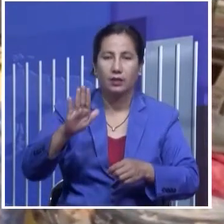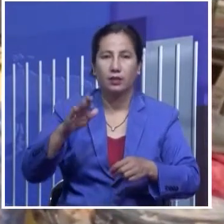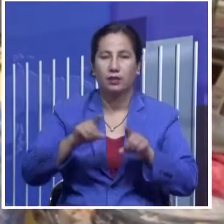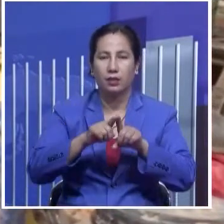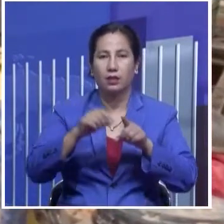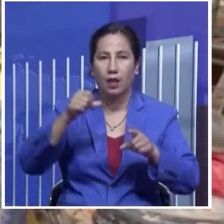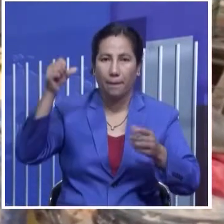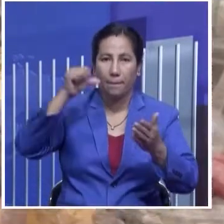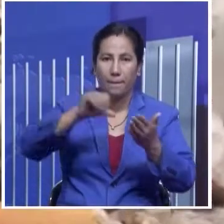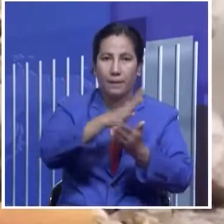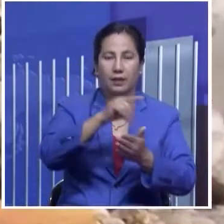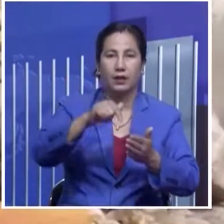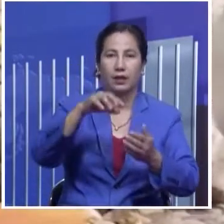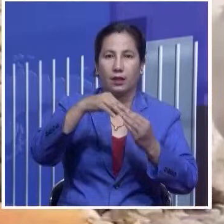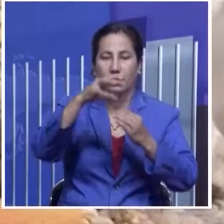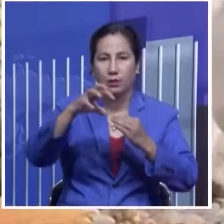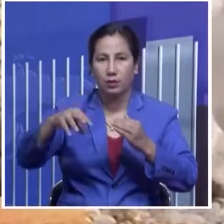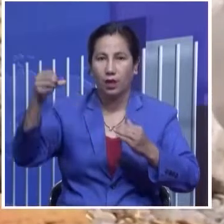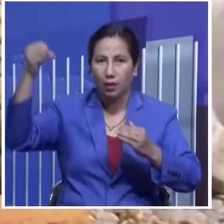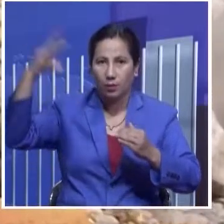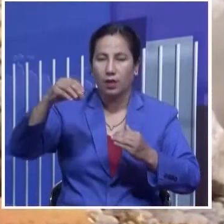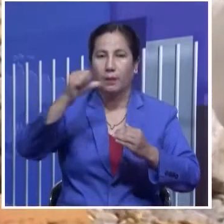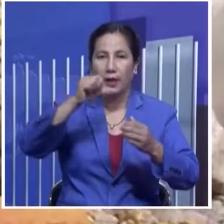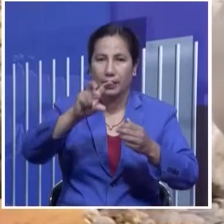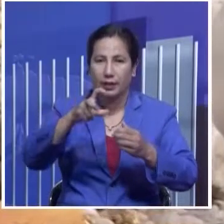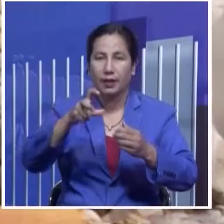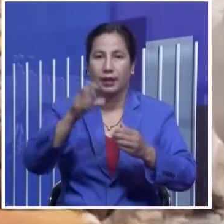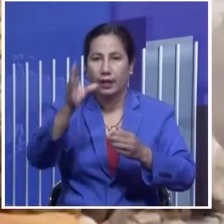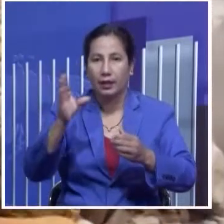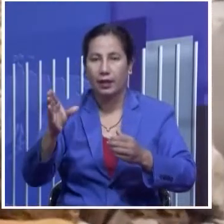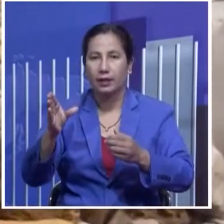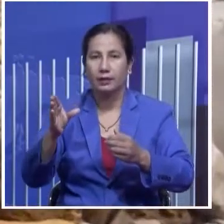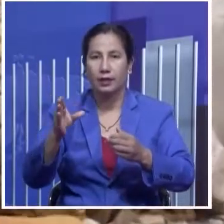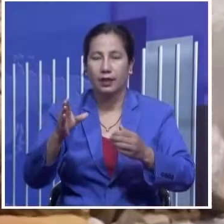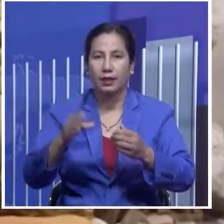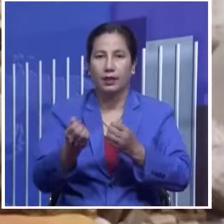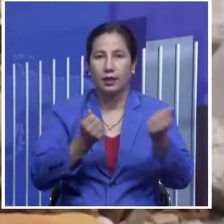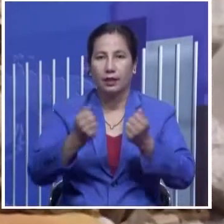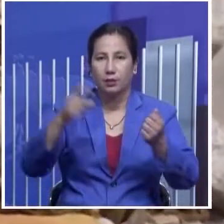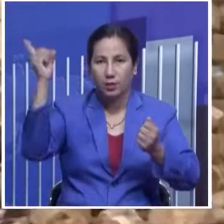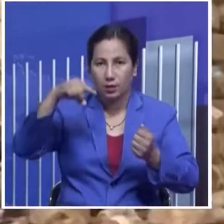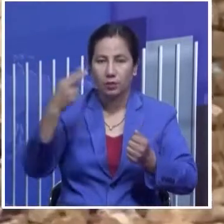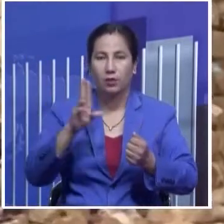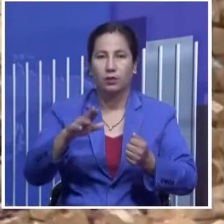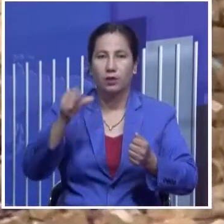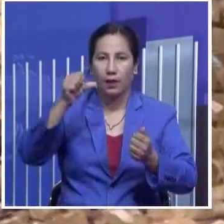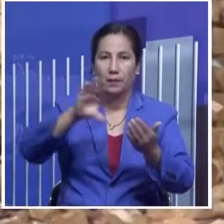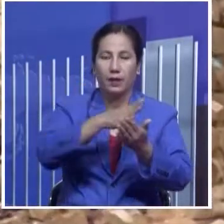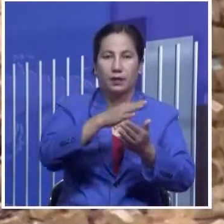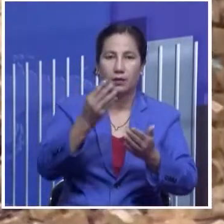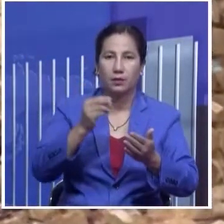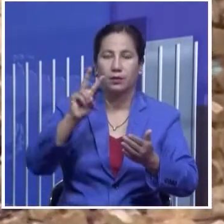साथै बाढीले त्यहाँका स्थानीय बस्तीका बिजुली पानीका धारा एवं यातायातका कतिपय संरचनाहरूमा क्षति पुर्याएको छ। बाढीले कम्तीमा